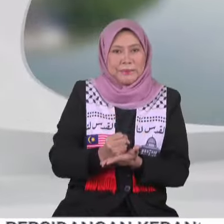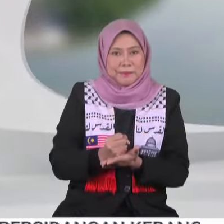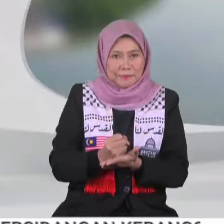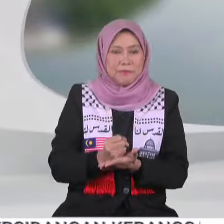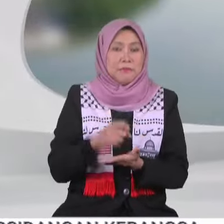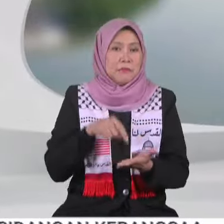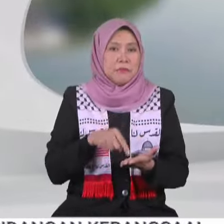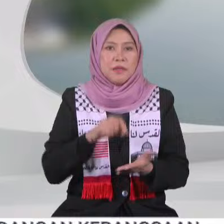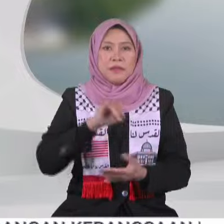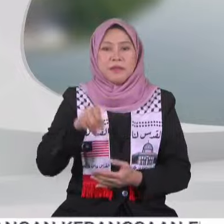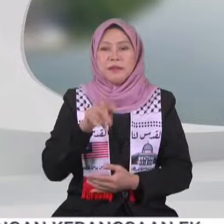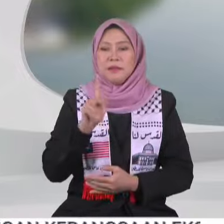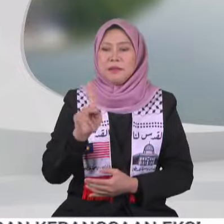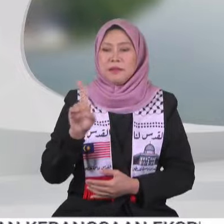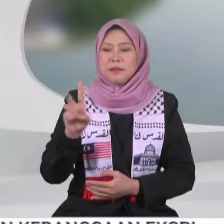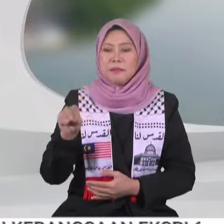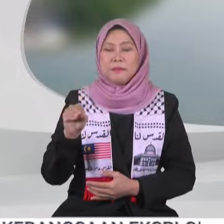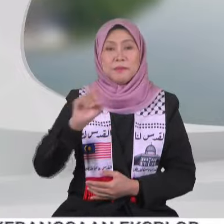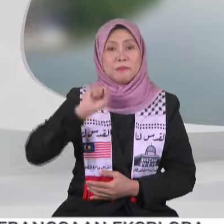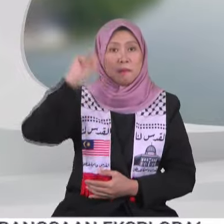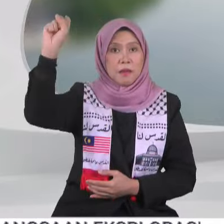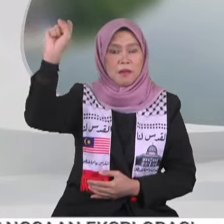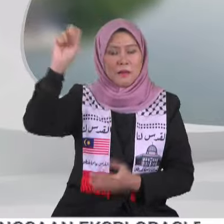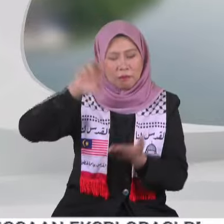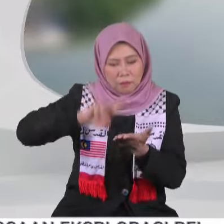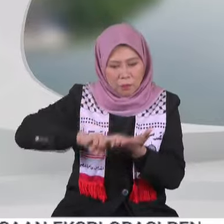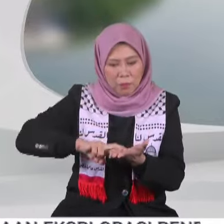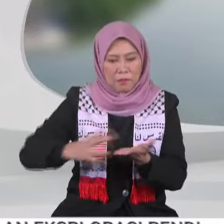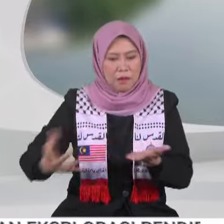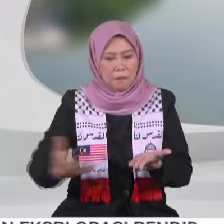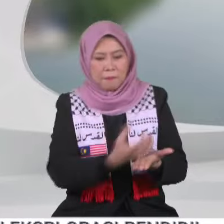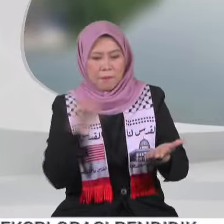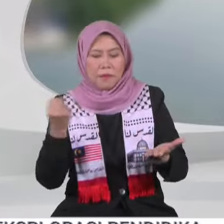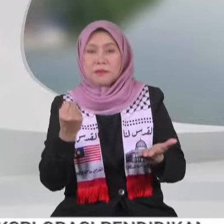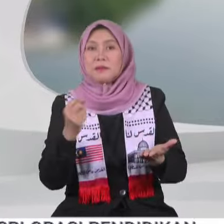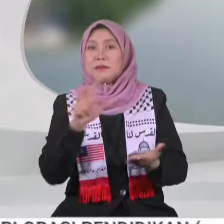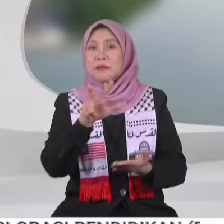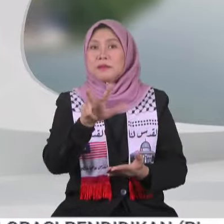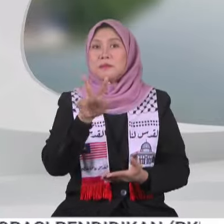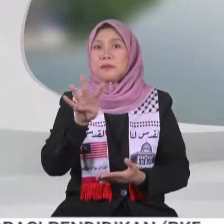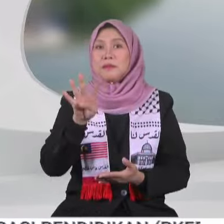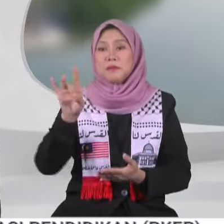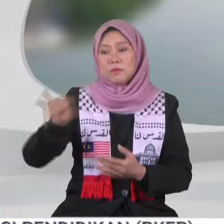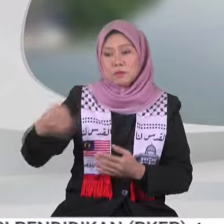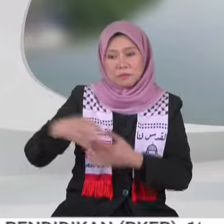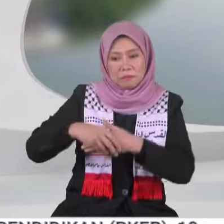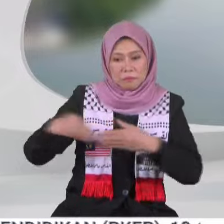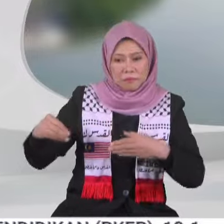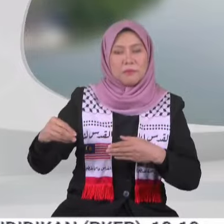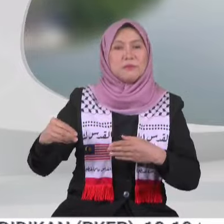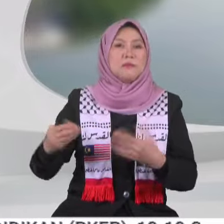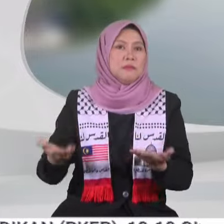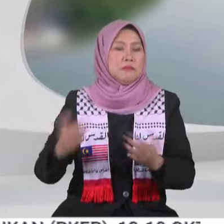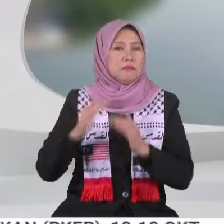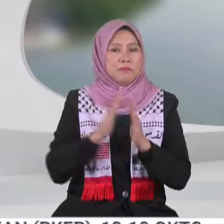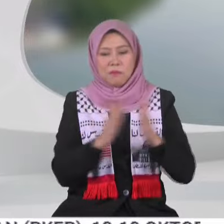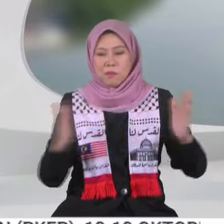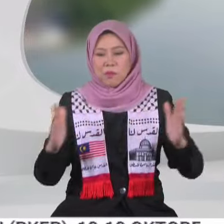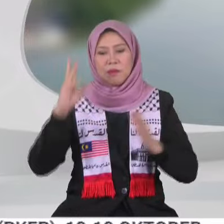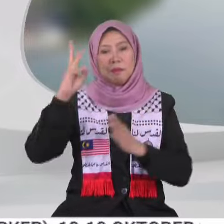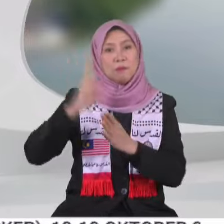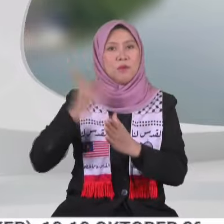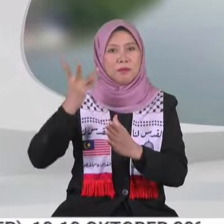Raja Malaysia JKDM Zon Sabah merekodkan rampasan bernilai RM348 juta bagi tempoh 6